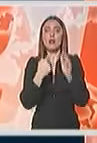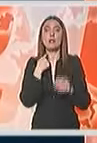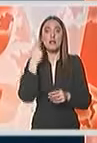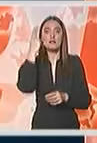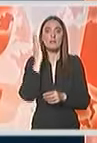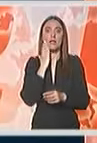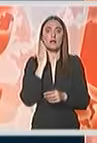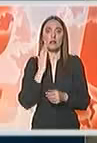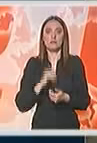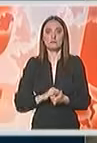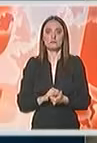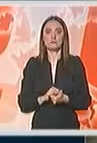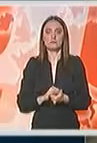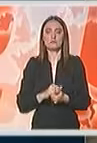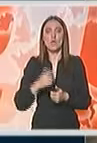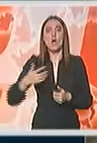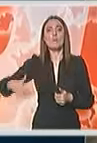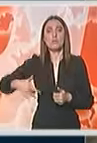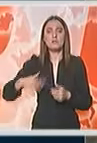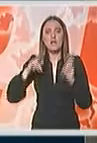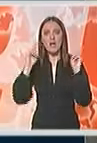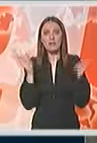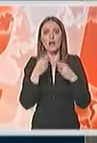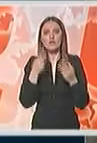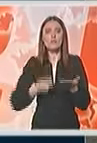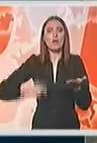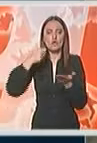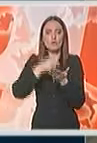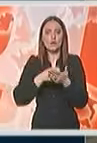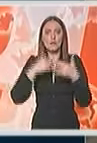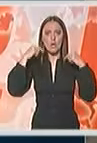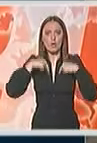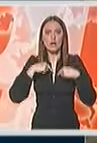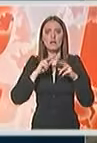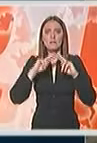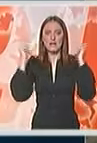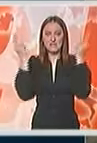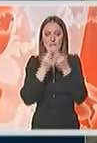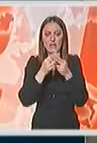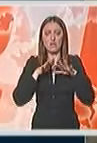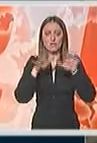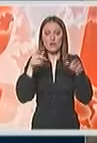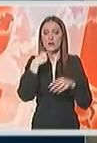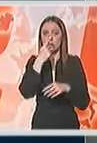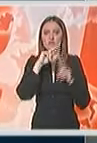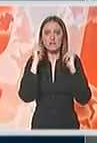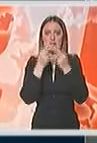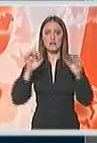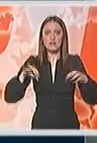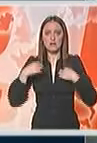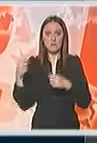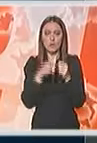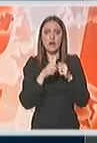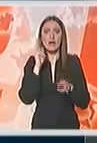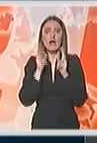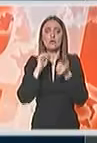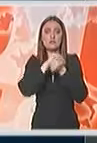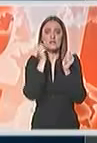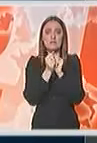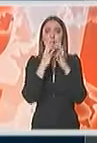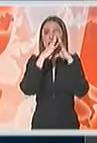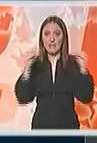Amerike. Bubrezi su među najtraženijim doniranim organima širom sveta, navodi Svetska zdravstvena organizacija. Kako bi se izborile